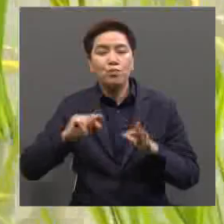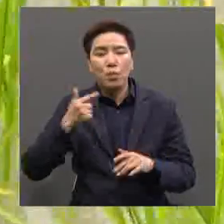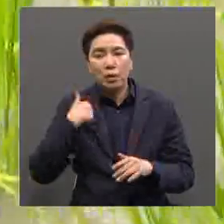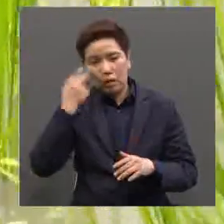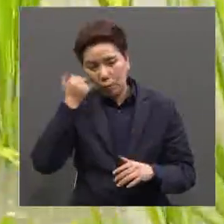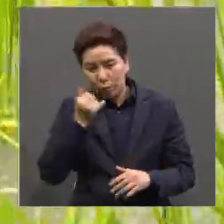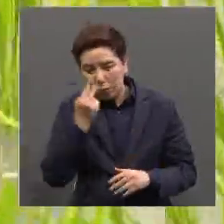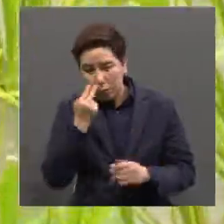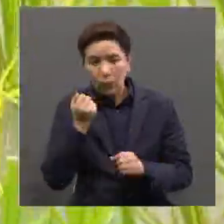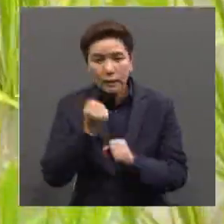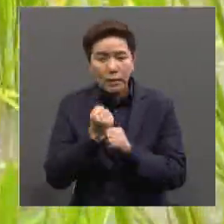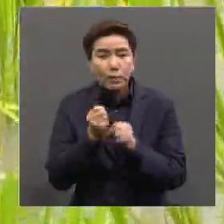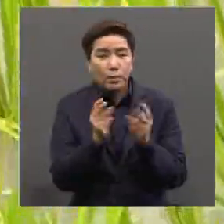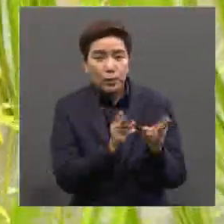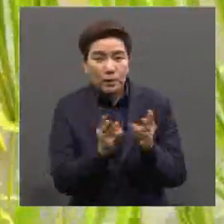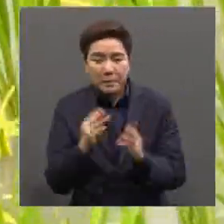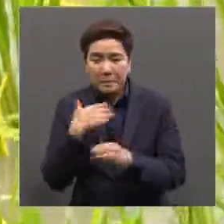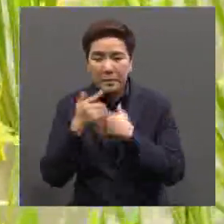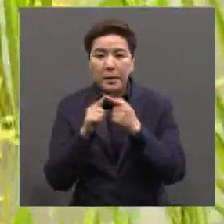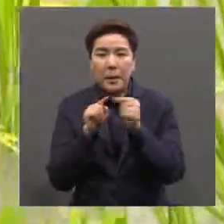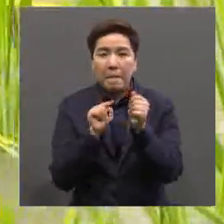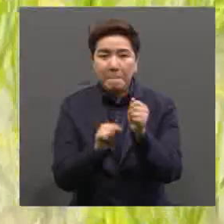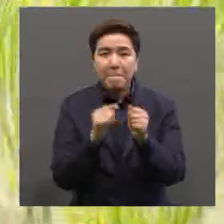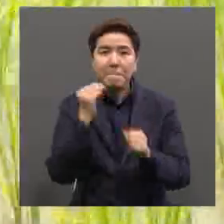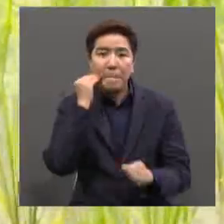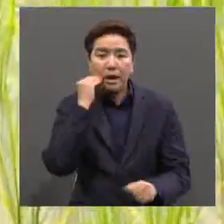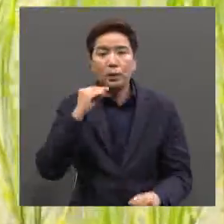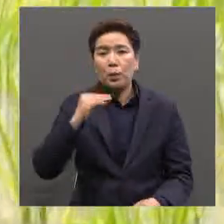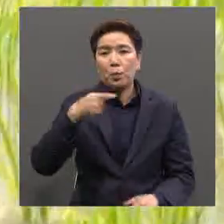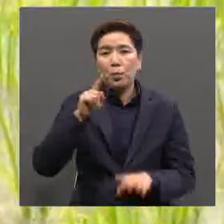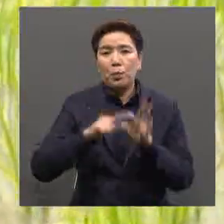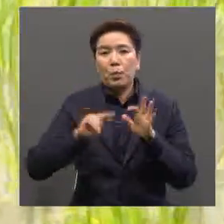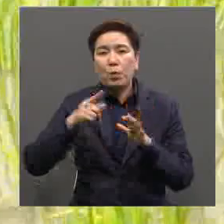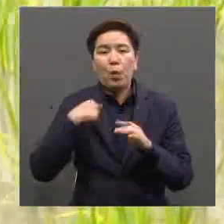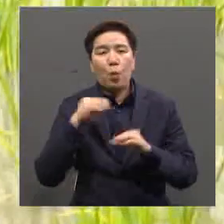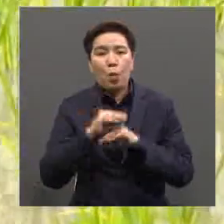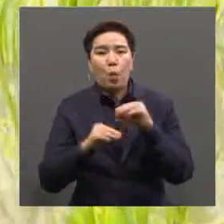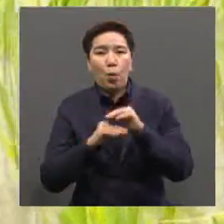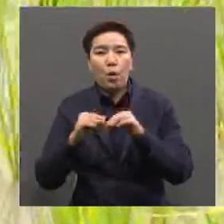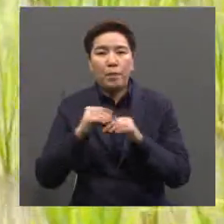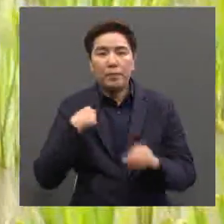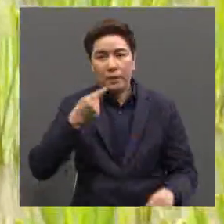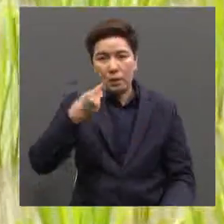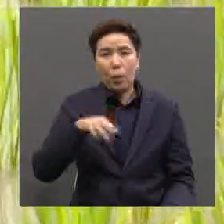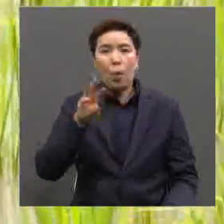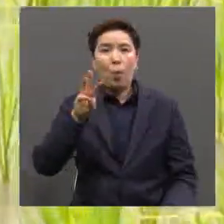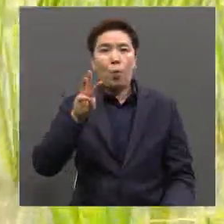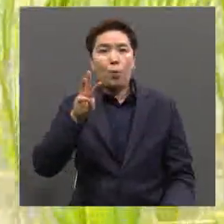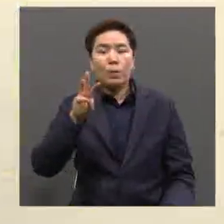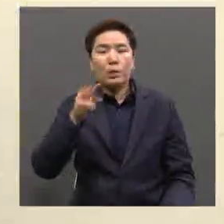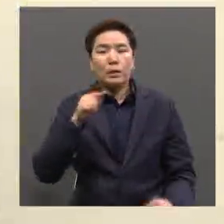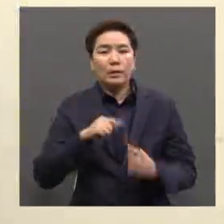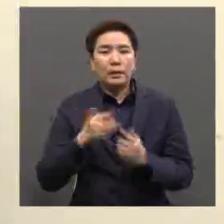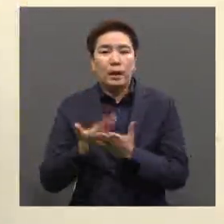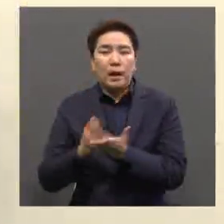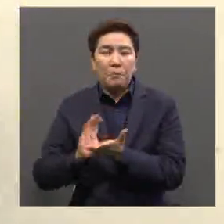านนายกไปตรวจติดตามแนวทางในการพัฒนาอำเภอบ้านโป่งตามโครงการต่างๆ6โครงการงบประมาณเนี่ยเขาบอกว่